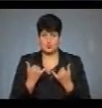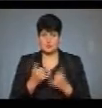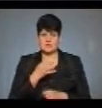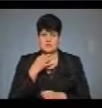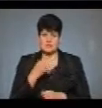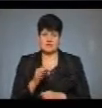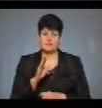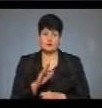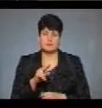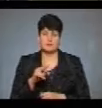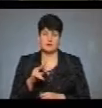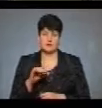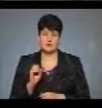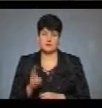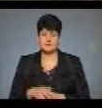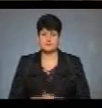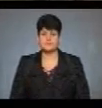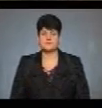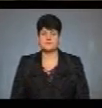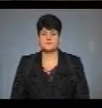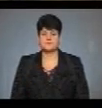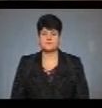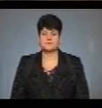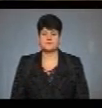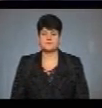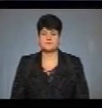розповів Володимир Плетюк. Марія Котенко, Андрій